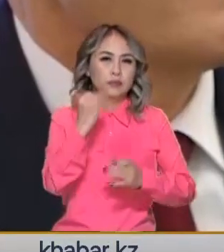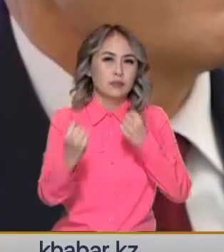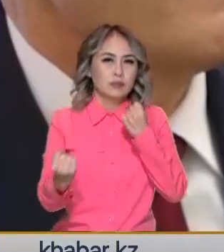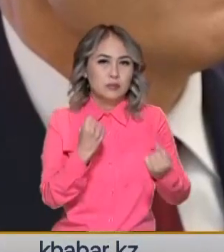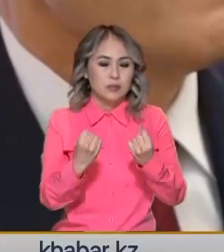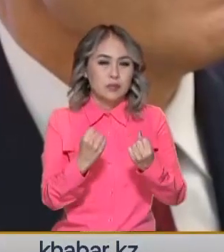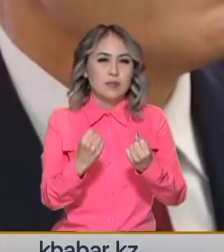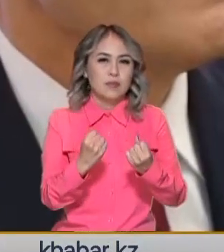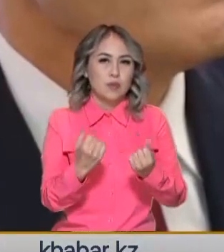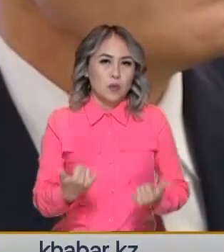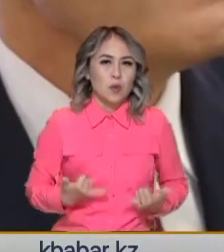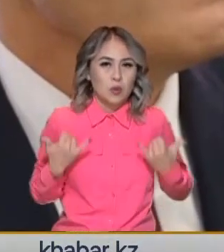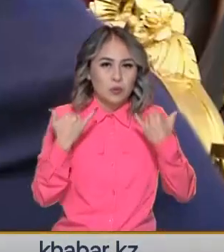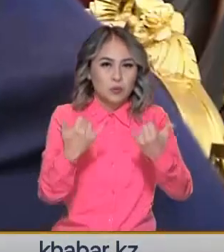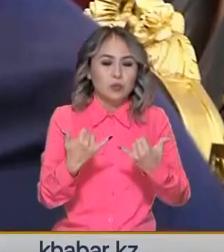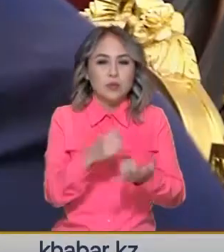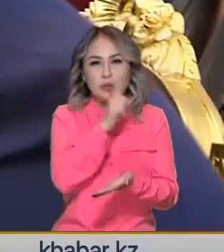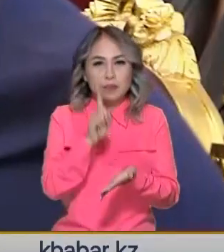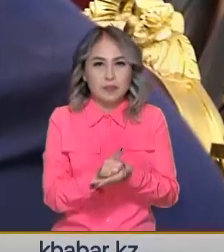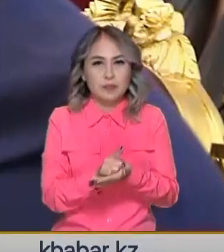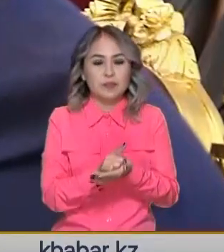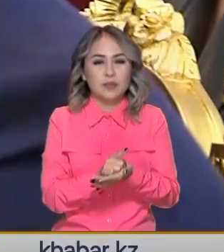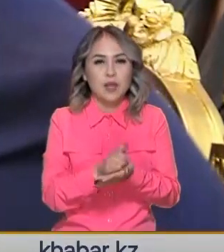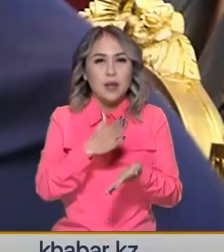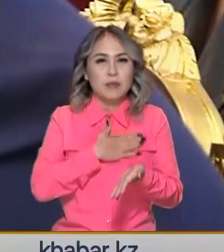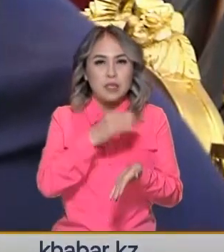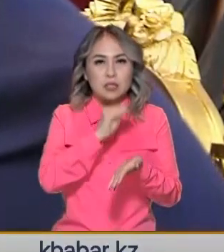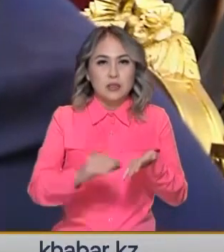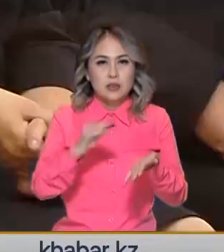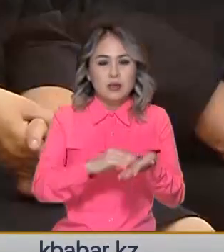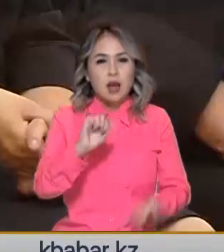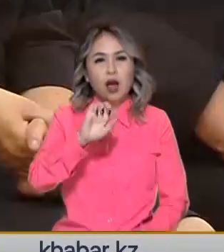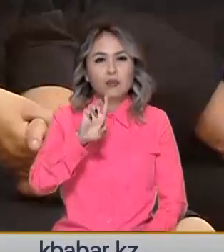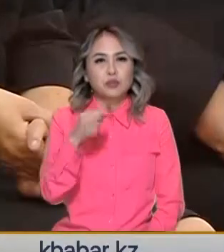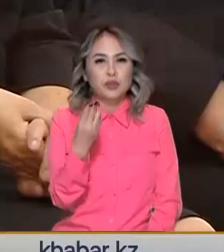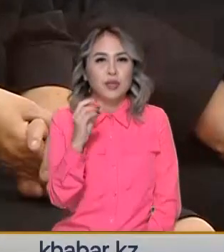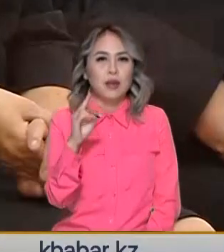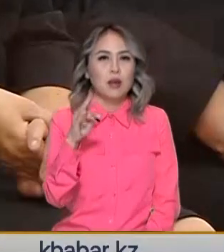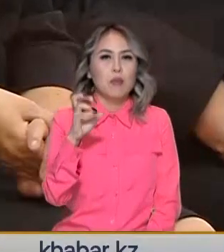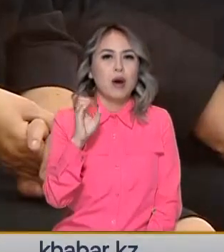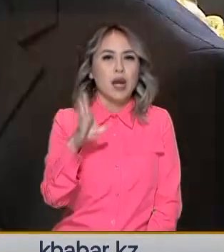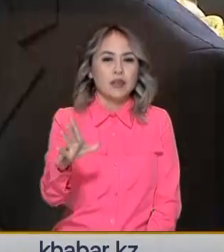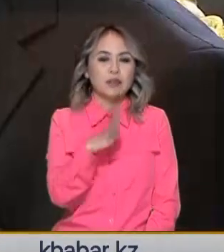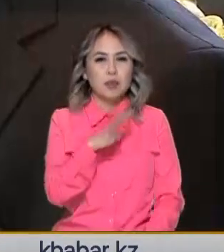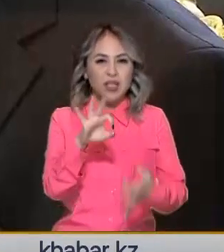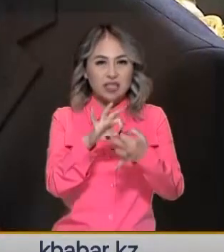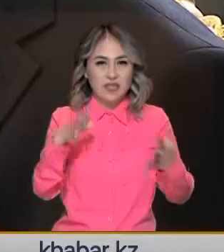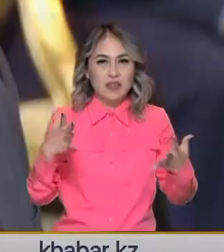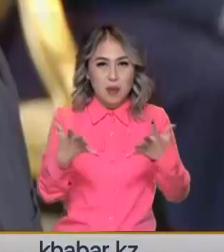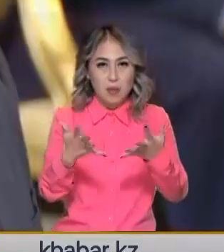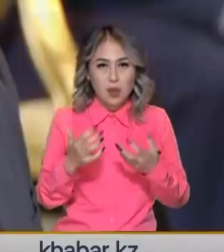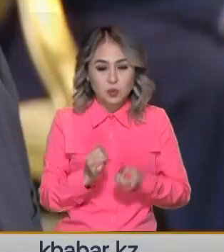тұру қастерлі парыз. Абыз жазушы Әбіш Кекілбаев, тәуелсіздік ұлттық жауапкершілік